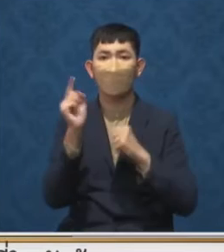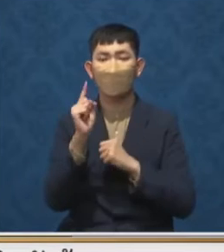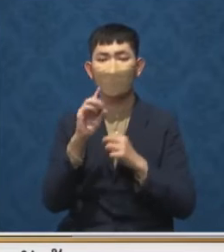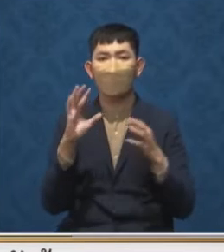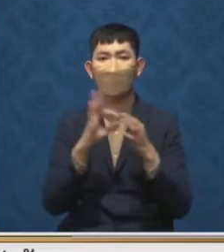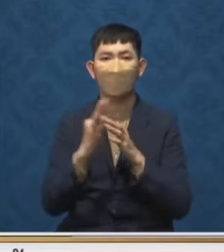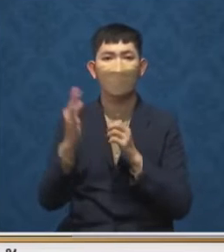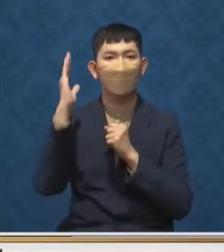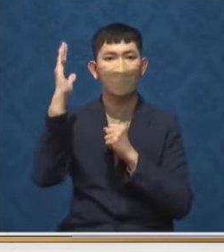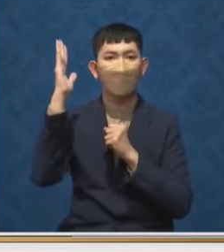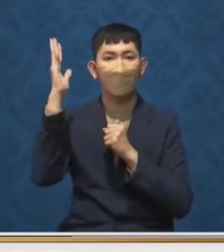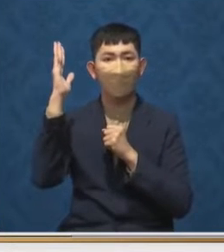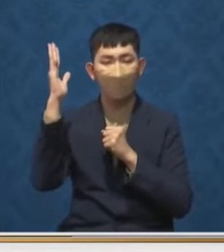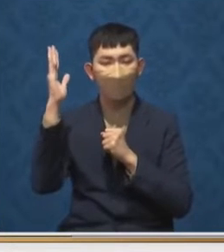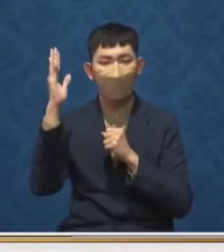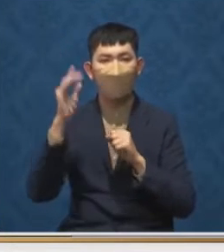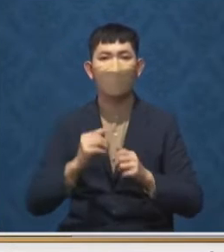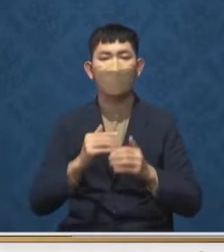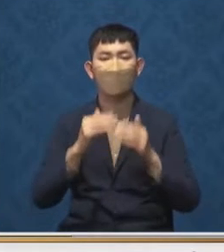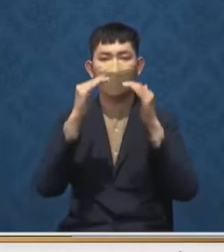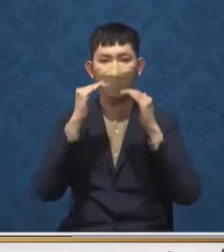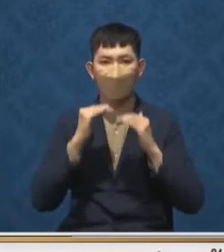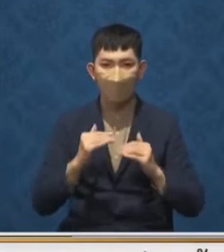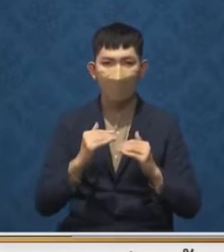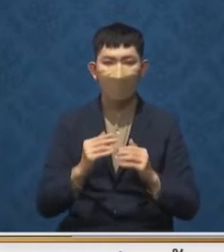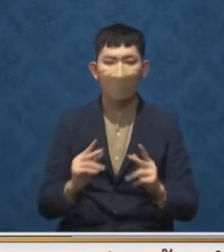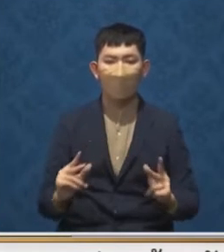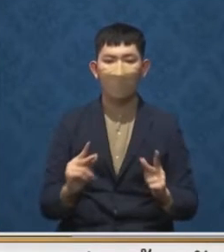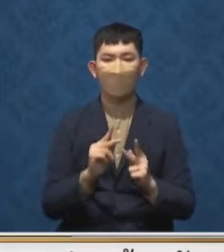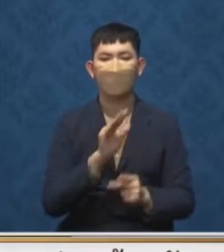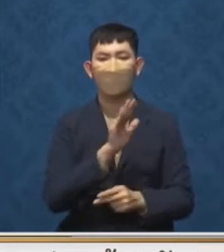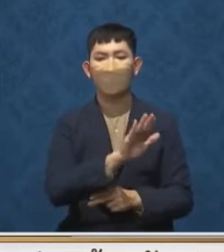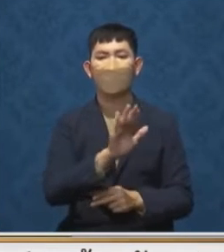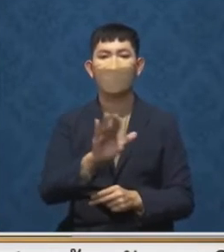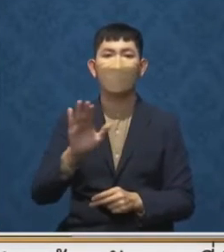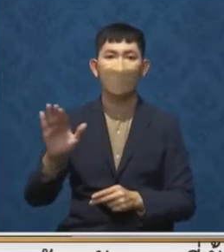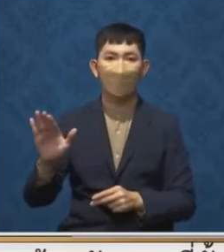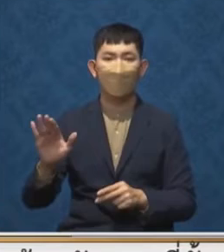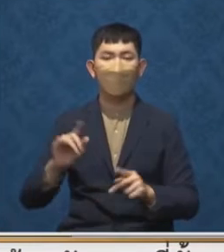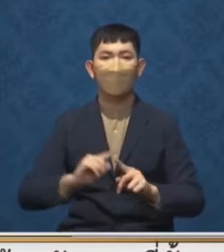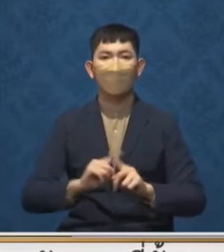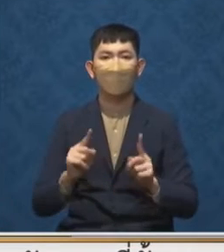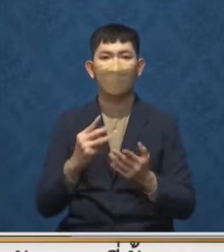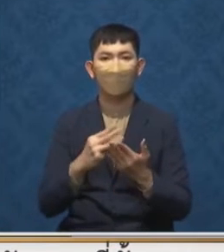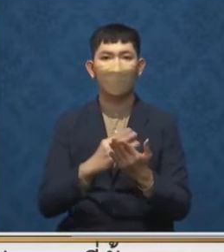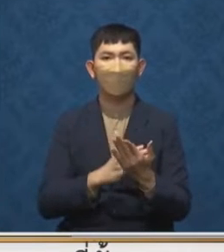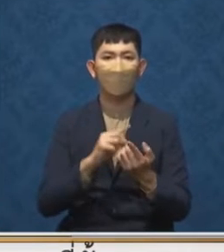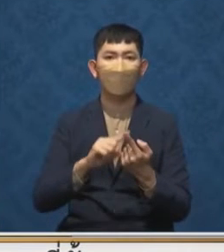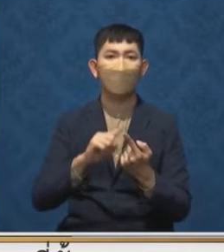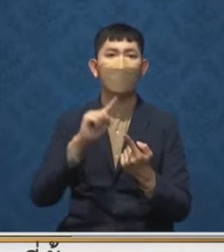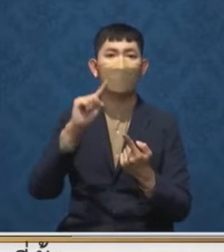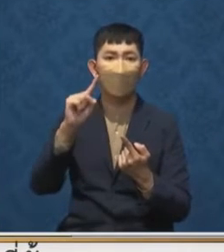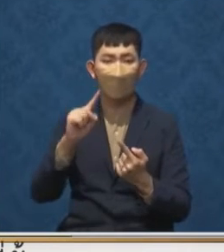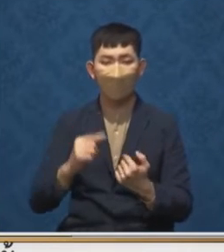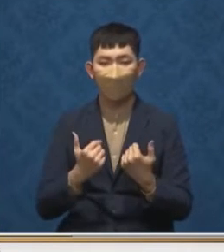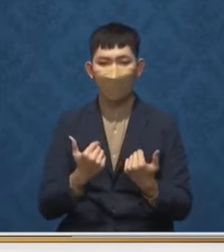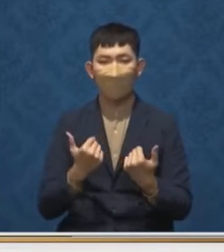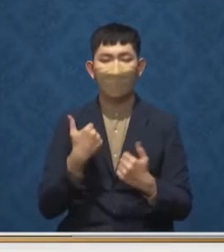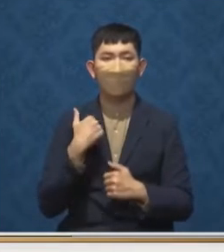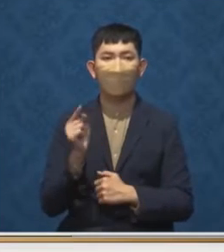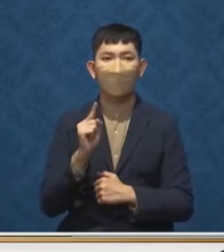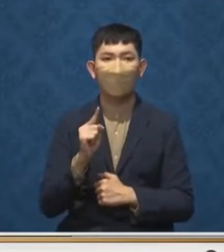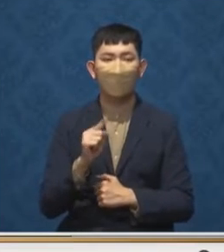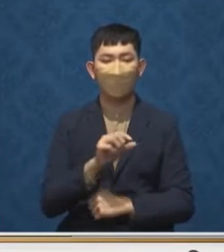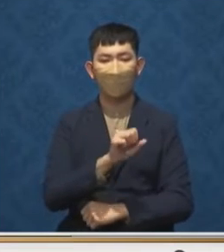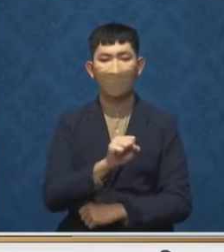ที่จะอภิปรายได้จากนั้นเนี่ยก็จะเป็นเรื่องของแต่ละกระทรวงนะครับซึ่งในวาระที่1เนี่ยจริงๆแล้วเนี่ยส